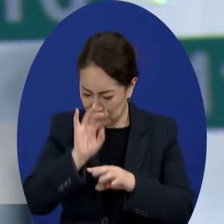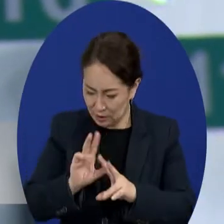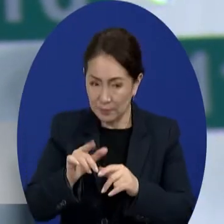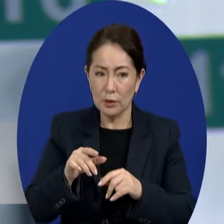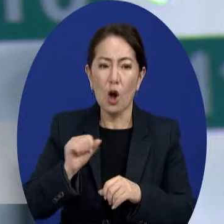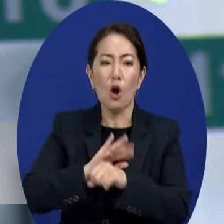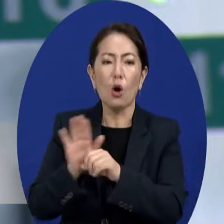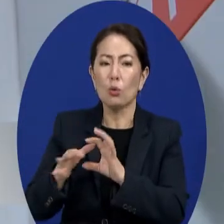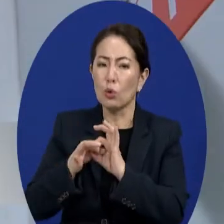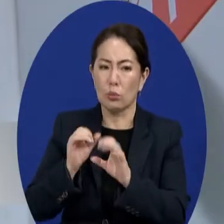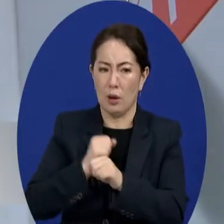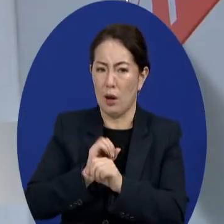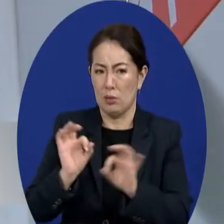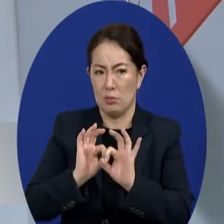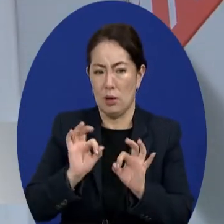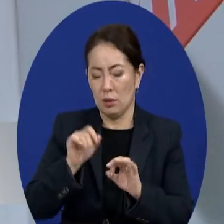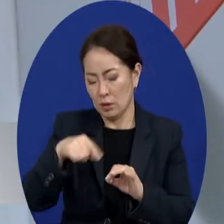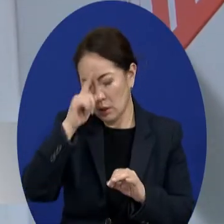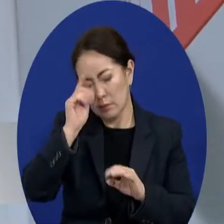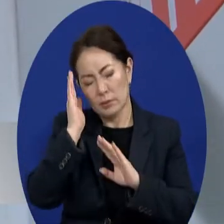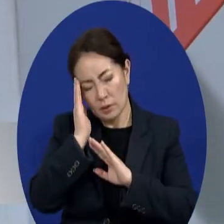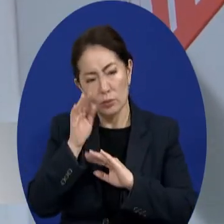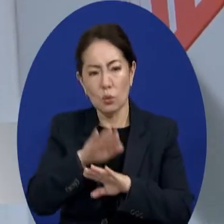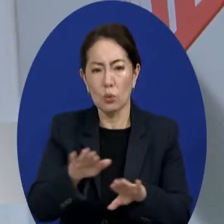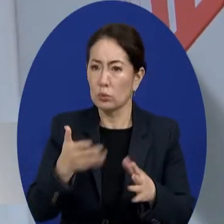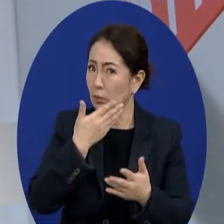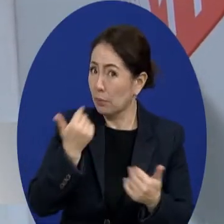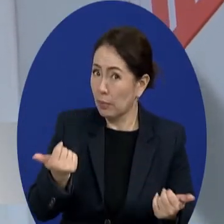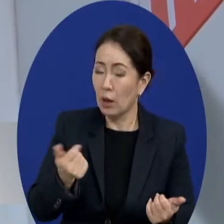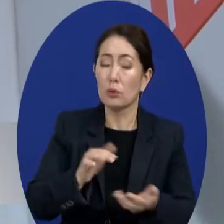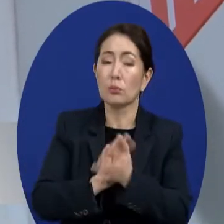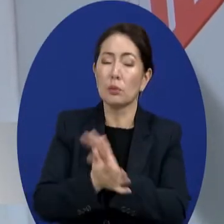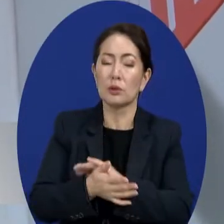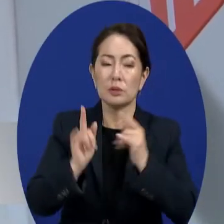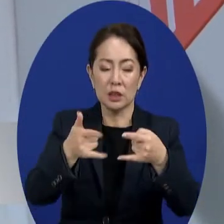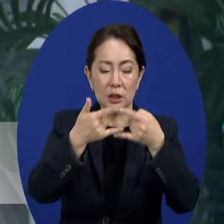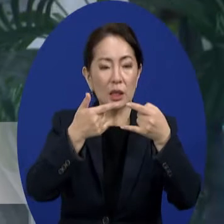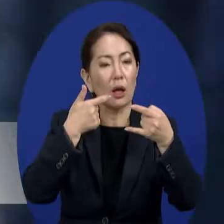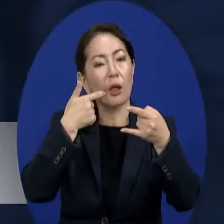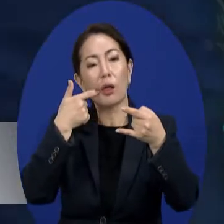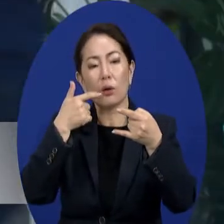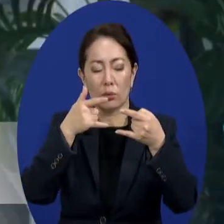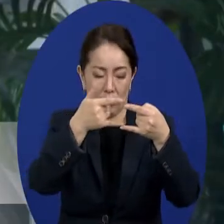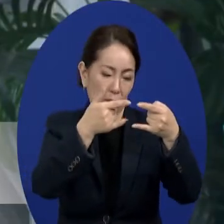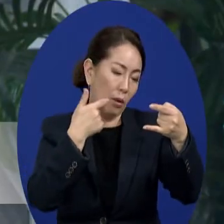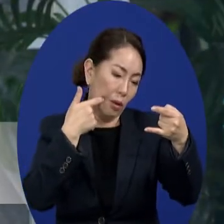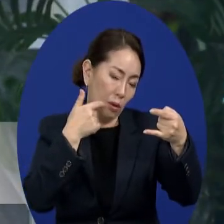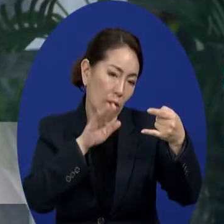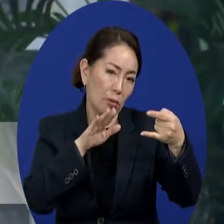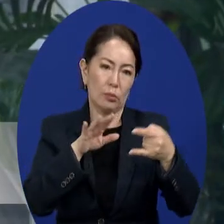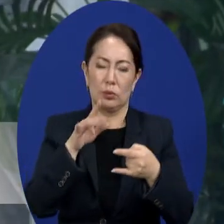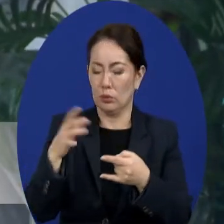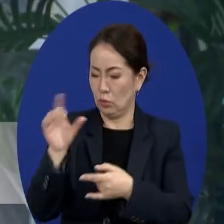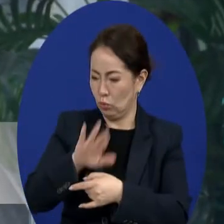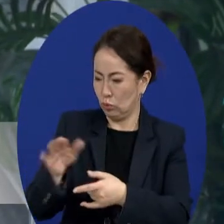улмаас ажиллахгүй байгаа учраас энд хэвтэн эмчлүүлэх хүүхэд байхгүй гэлээ. Гэвч дэлгэцний донтолтын улмаас сэтгцэн эрүүл мэндийн төвд хандах хүүхдийн